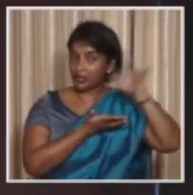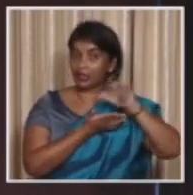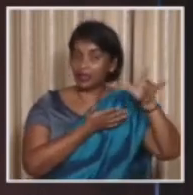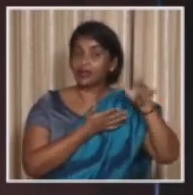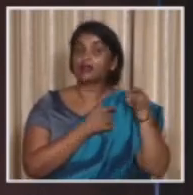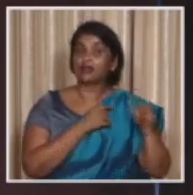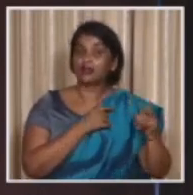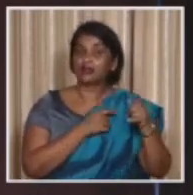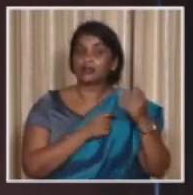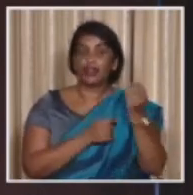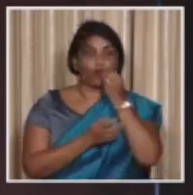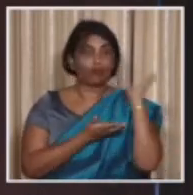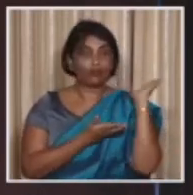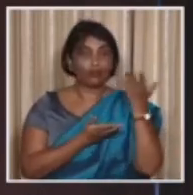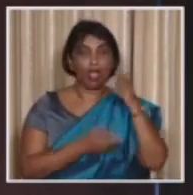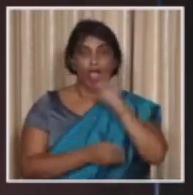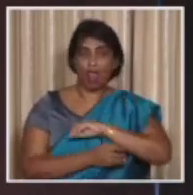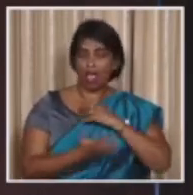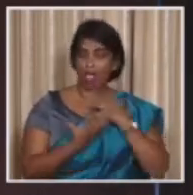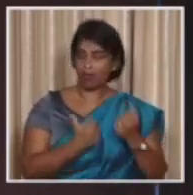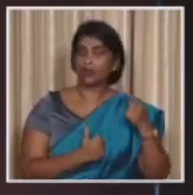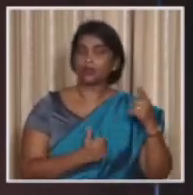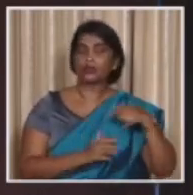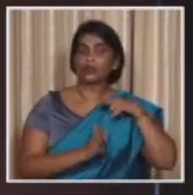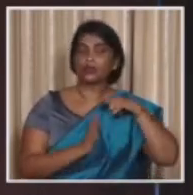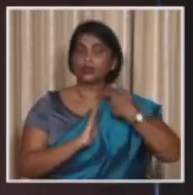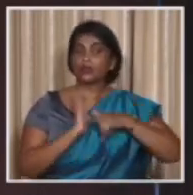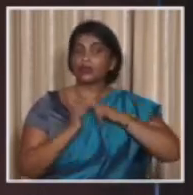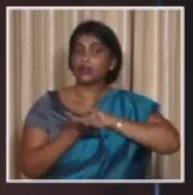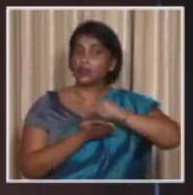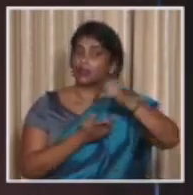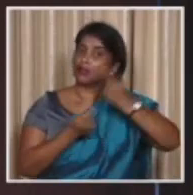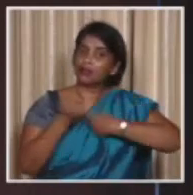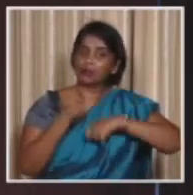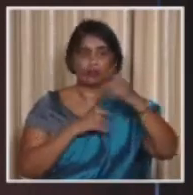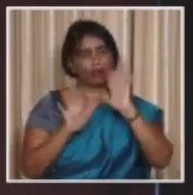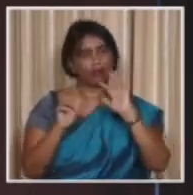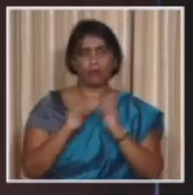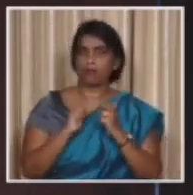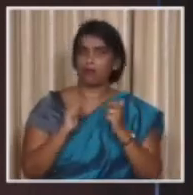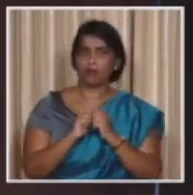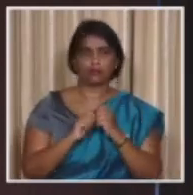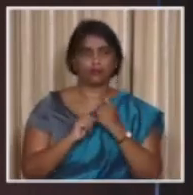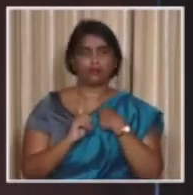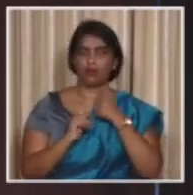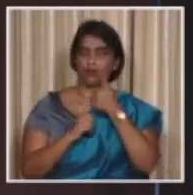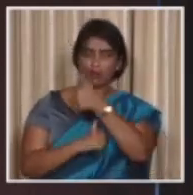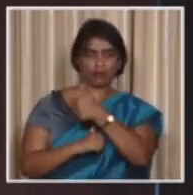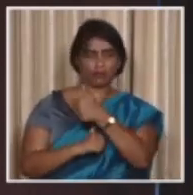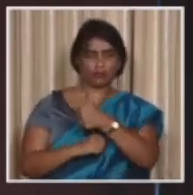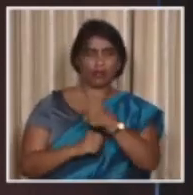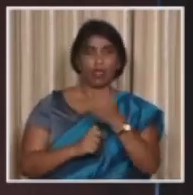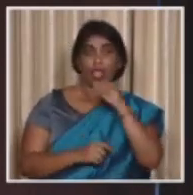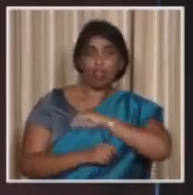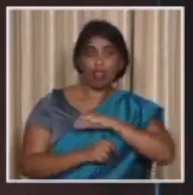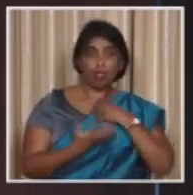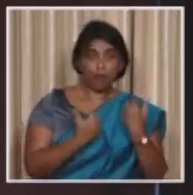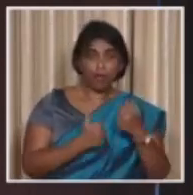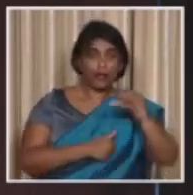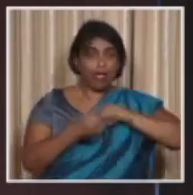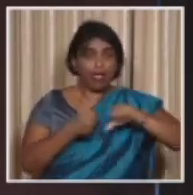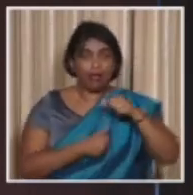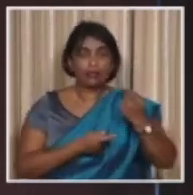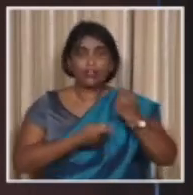එක කේටරින් ලාභ ලබන තැන් ශ්‍රී ලංකන් එයාලයින් එක විකුණනවා නම් අන්න අපිට ප්‍රතිපත්තිමය රාමුවට එකඟ වෙන්න පුළුවන්. ලාභ ලබන කේටරින්